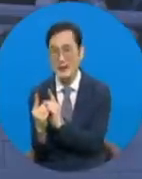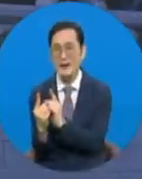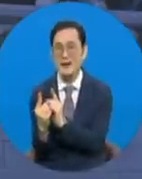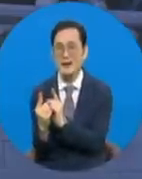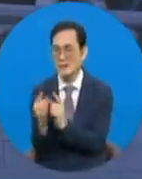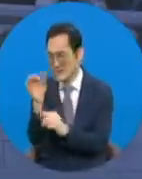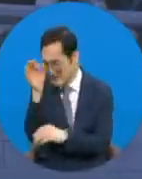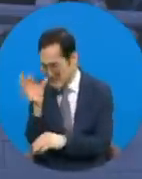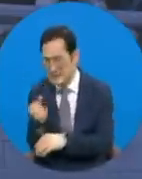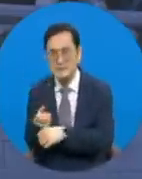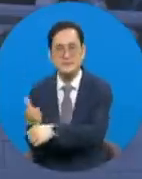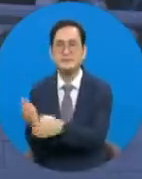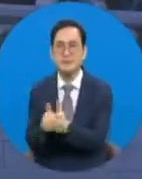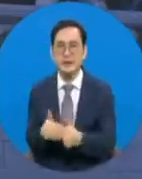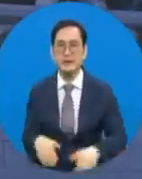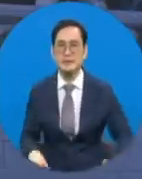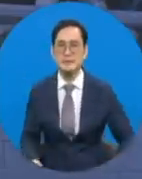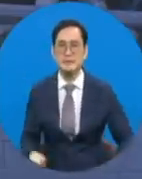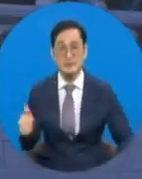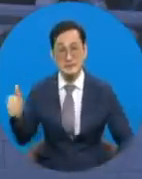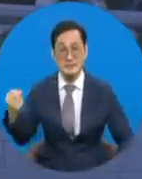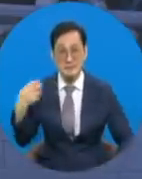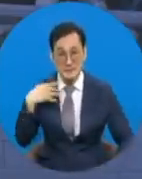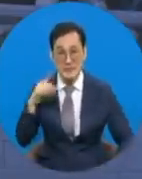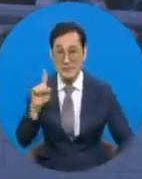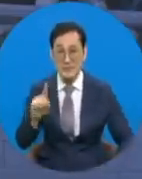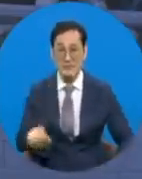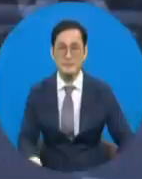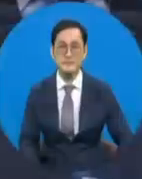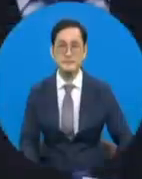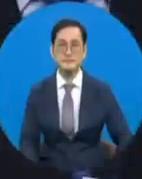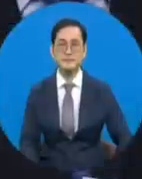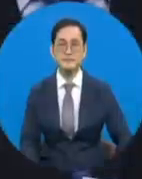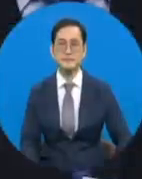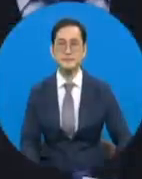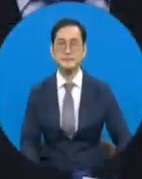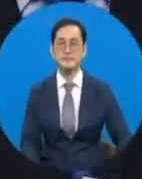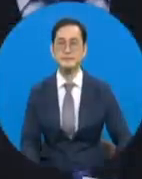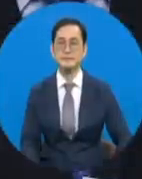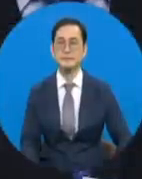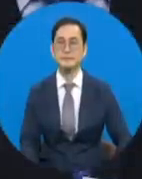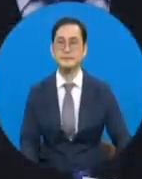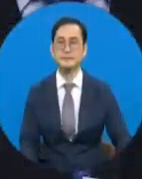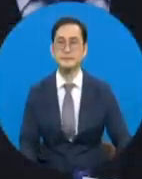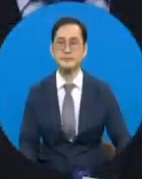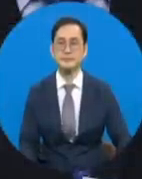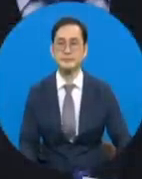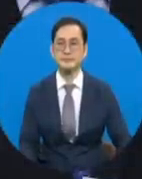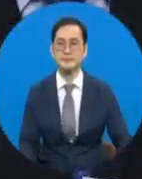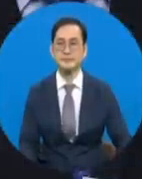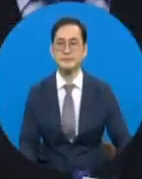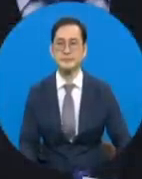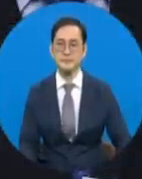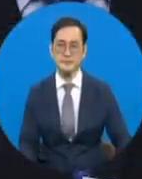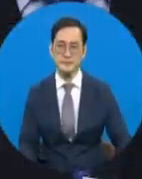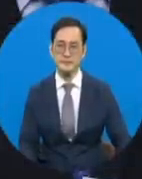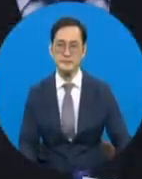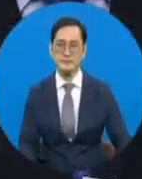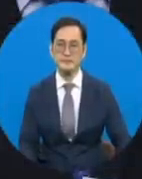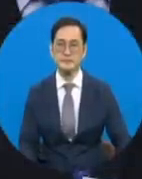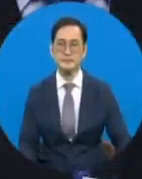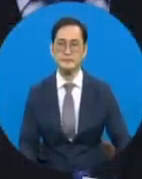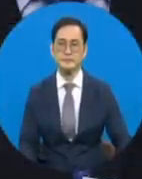직접 사과를 했습니다. 최 전 함장의 반응은 어땠을까요? 최 전 함장. 권칠승 수석